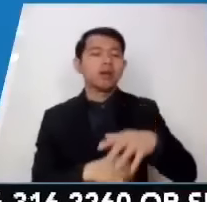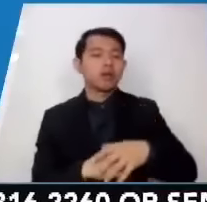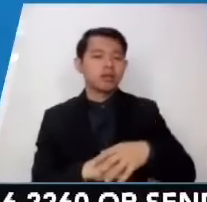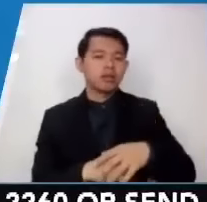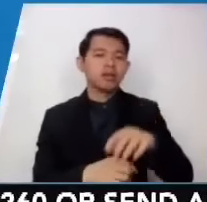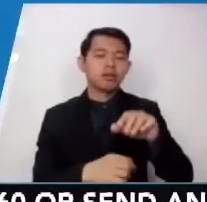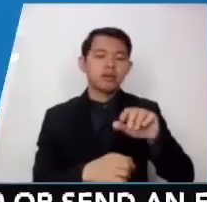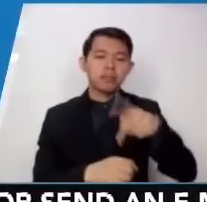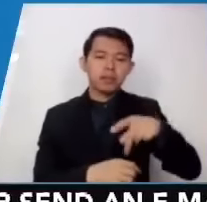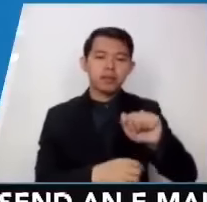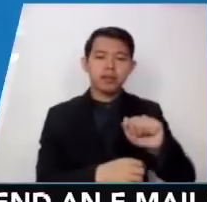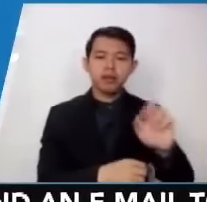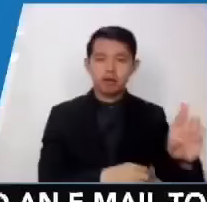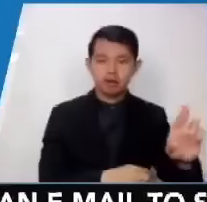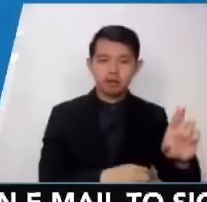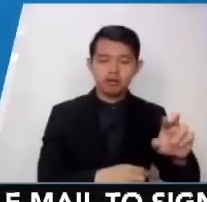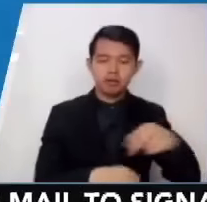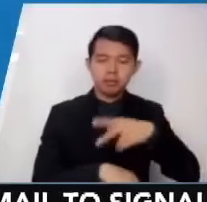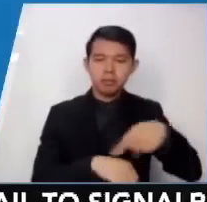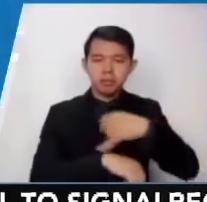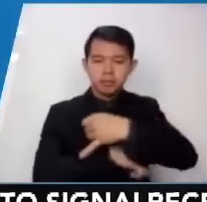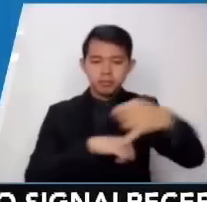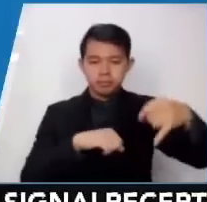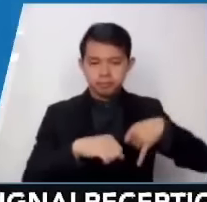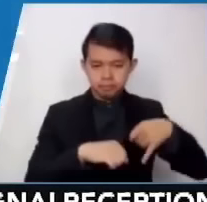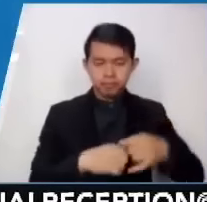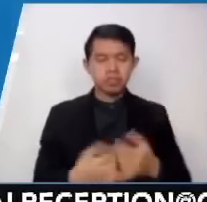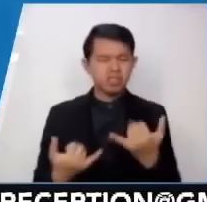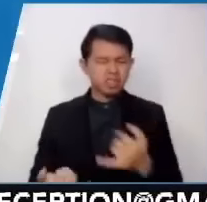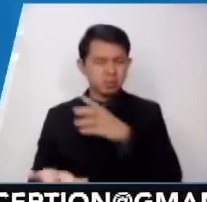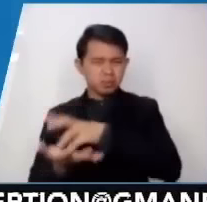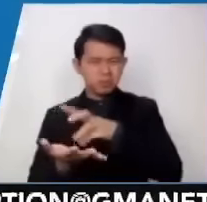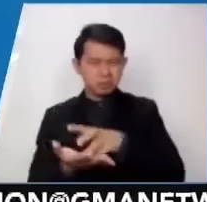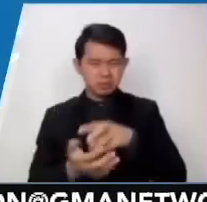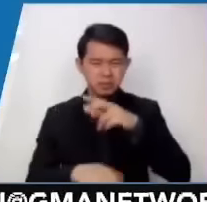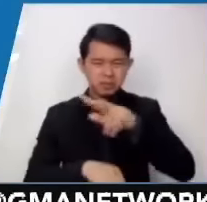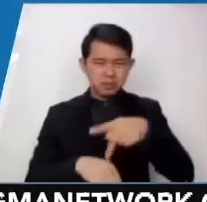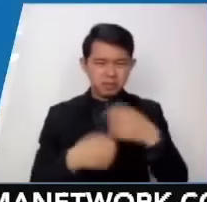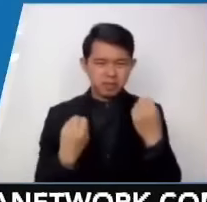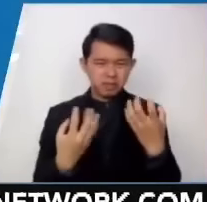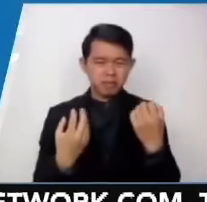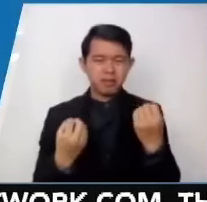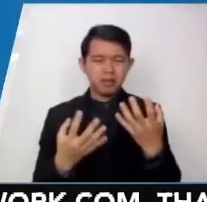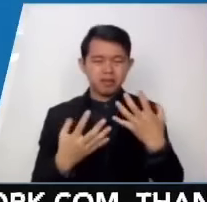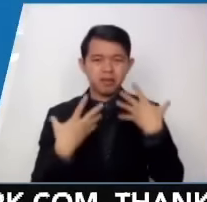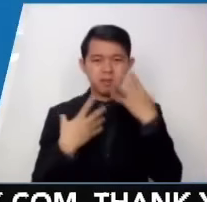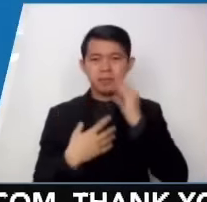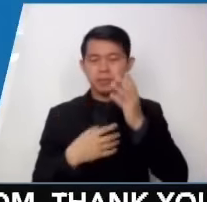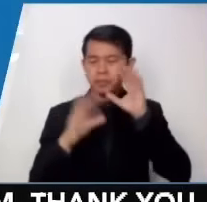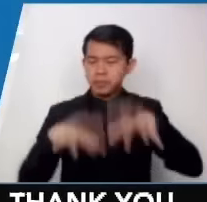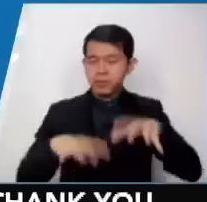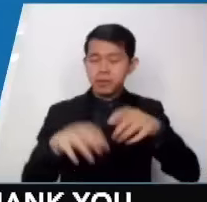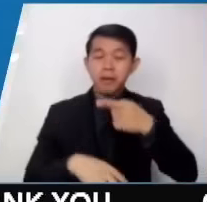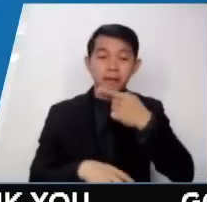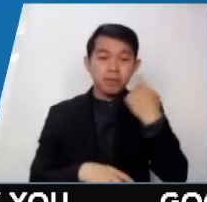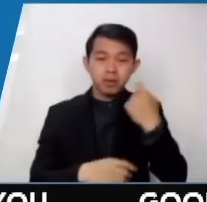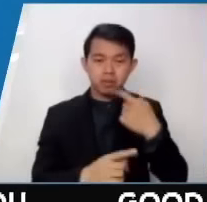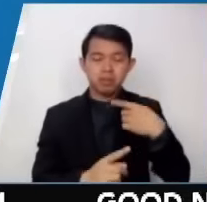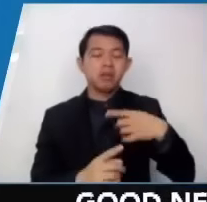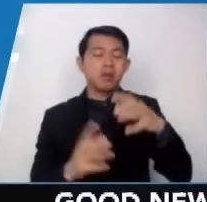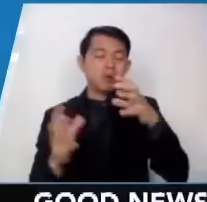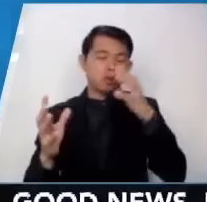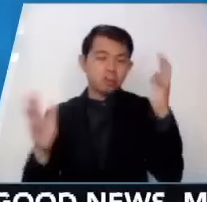Huwebes, maraming lugar po sa bansa ang inuulan ngayon dahil hinahatak ng Bagyong Enteng ang hanging habagat. Dahil dyan, bukod sa mga lugar na may wind